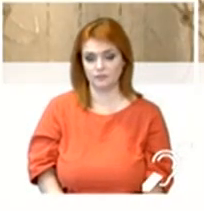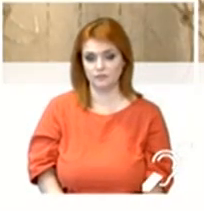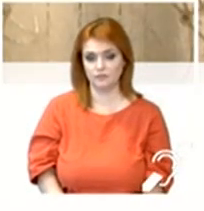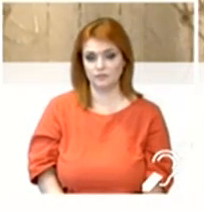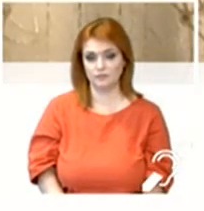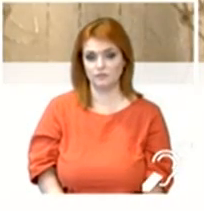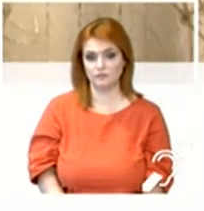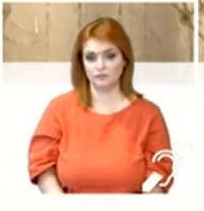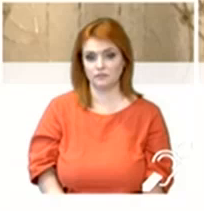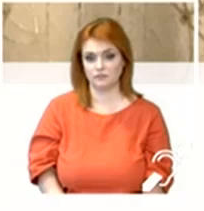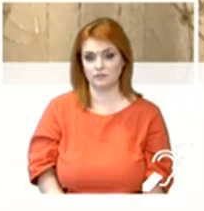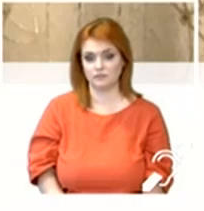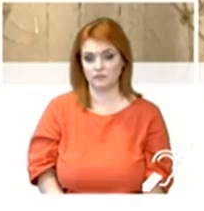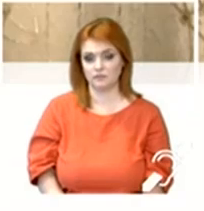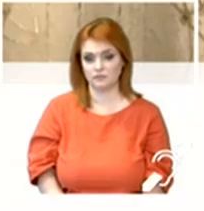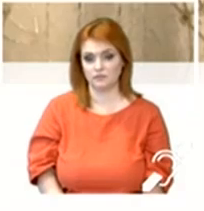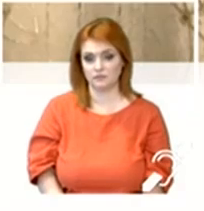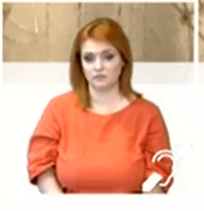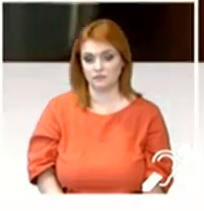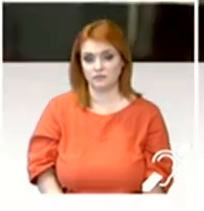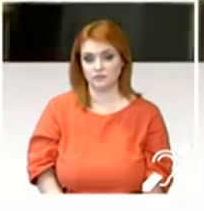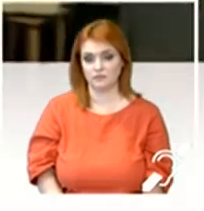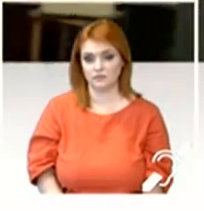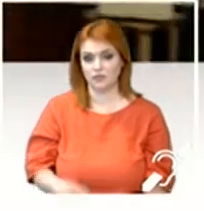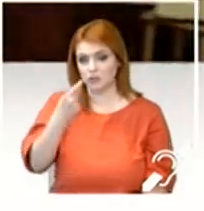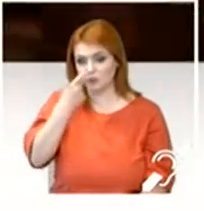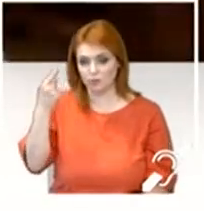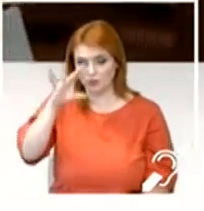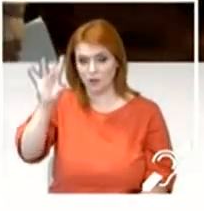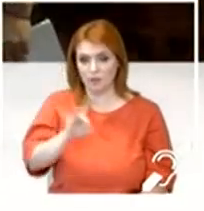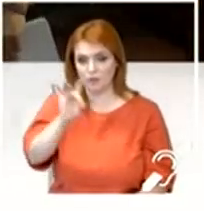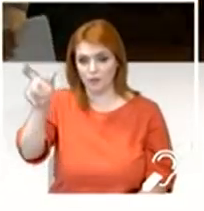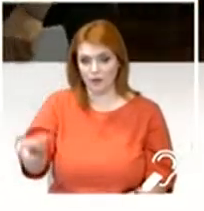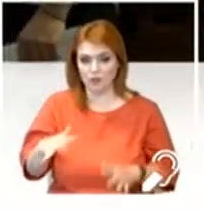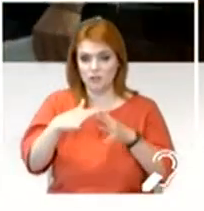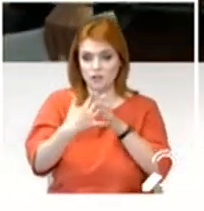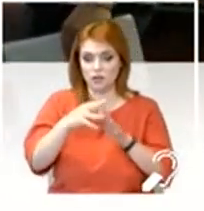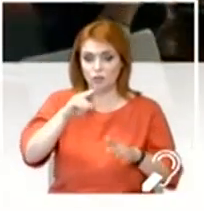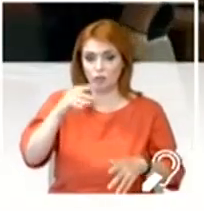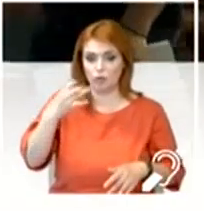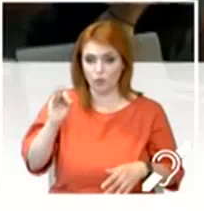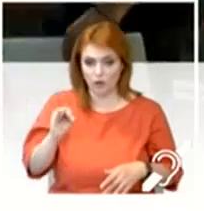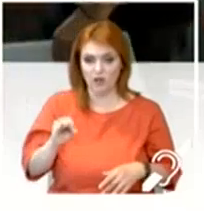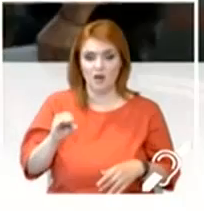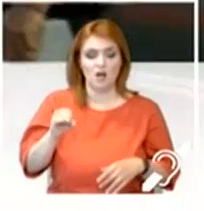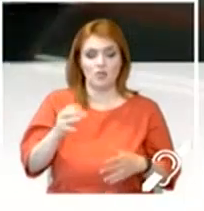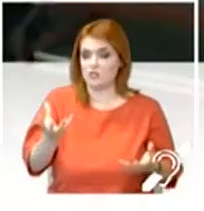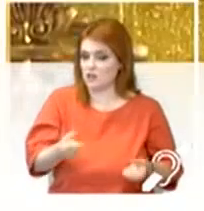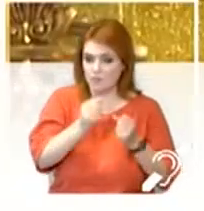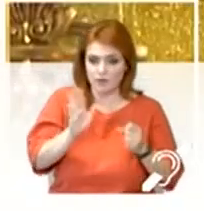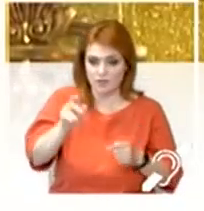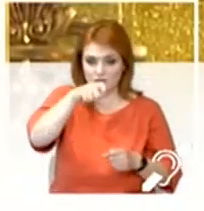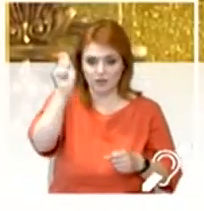foarte bine pe mesajele propagandei rusești. Recent, un preot din satul Puhoi, nemulțumit de retorica pro-război evocată